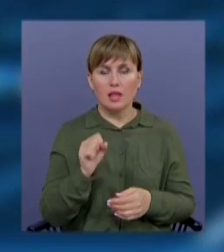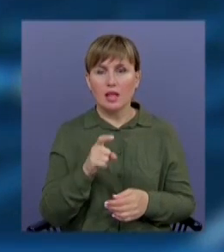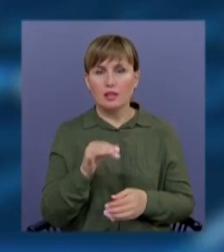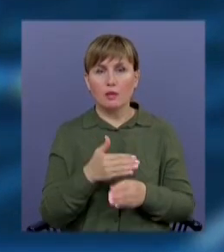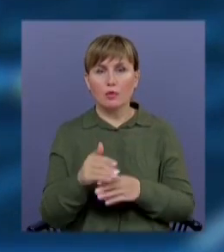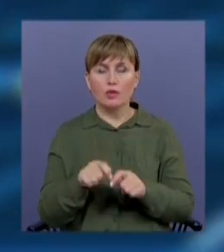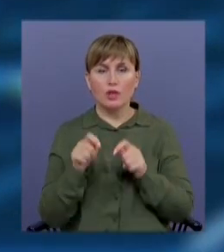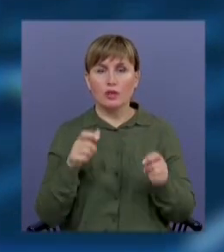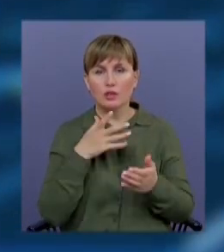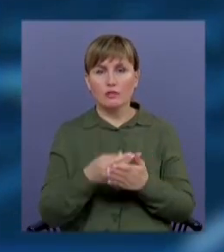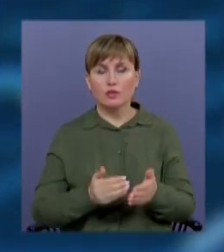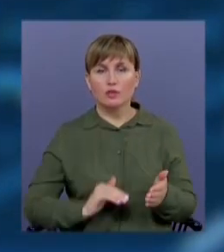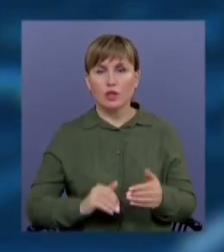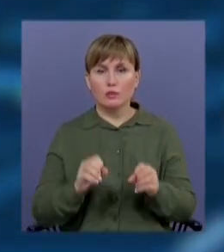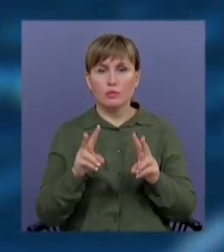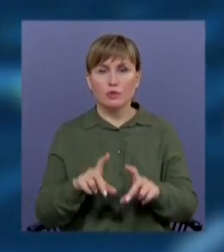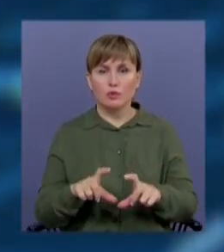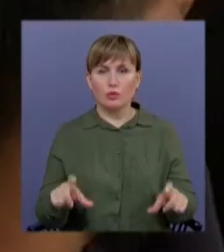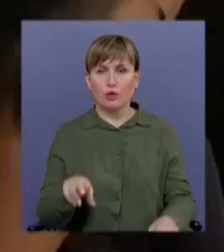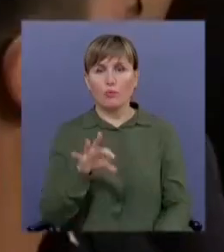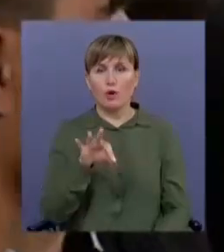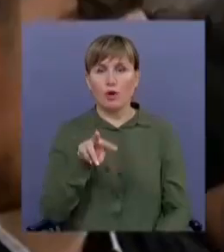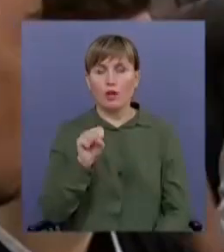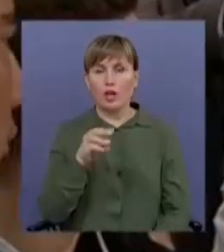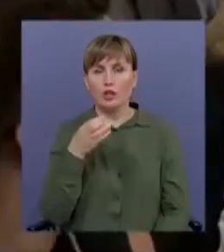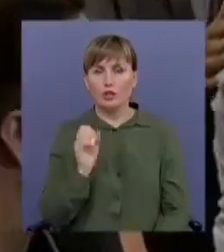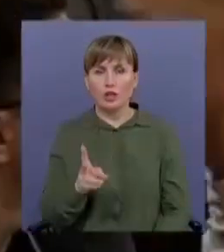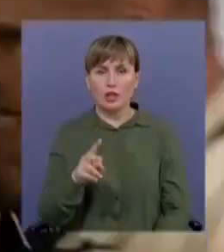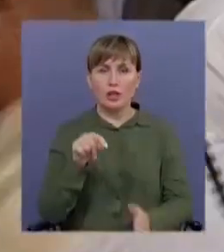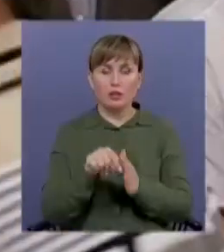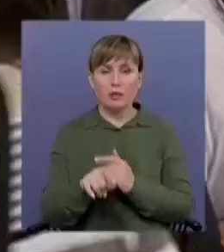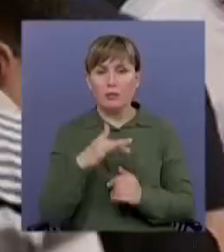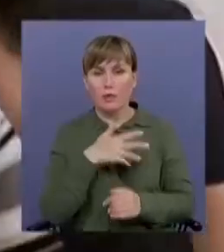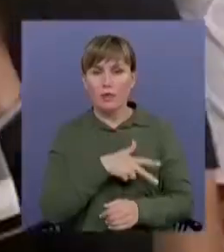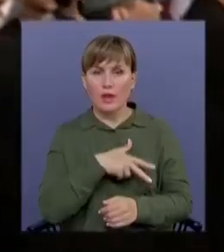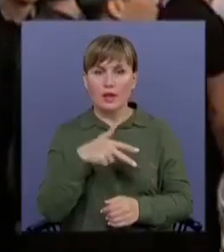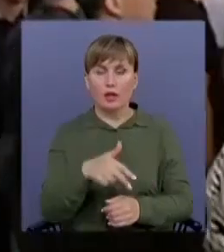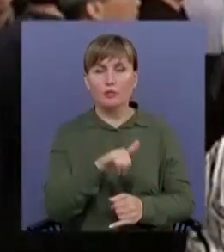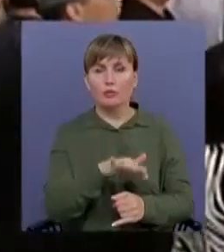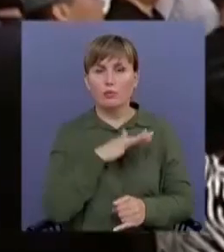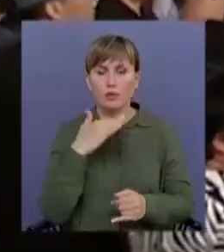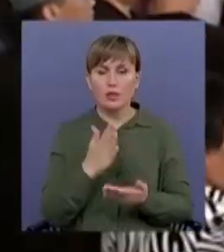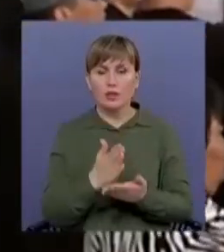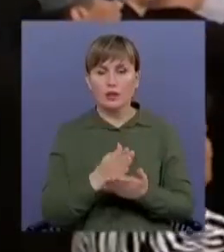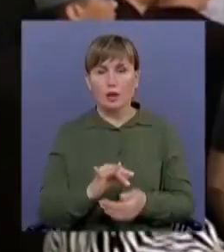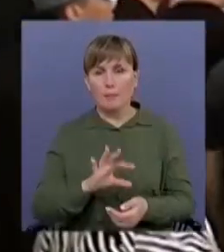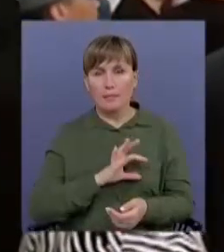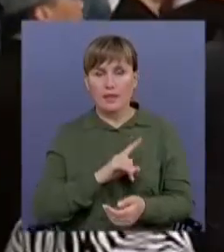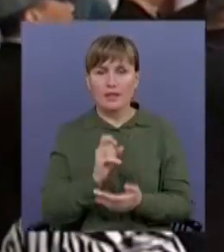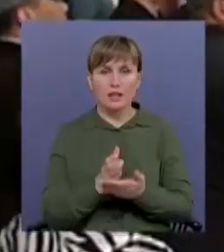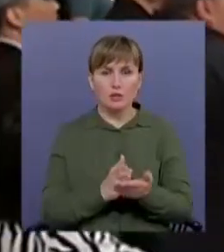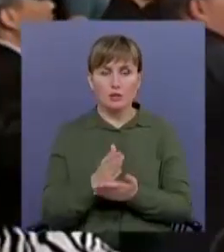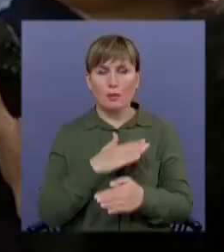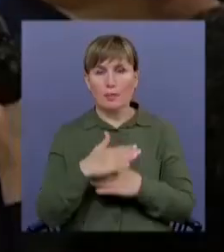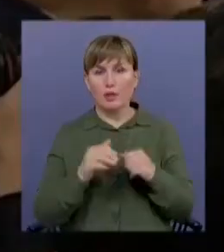Позже открыла свою частную специализированную школу «Булашак». В числе многочисленных наград Марзии Айтбаевны имеется и медаль за заслуги